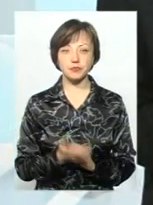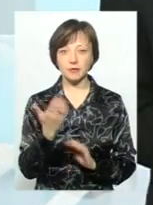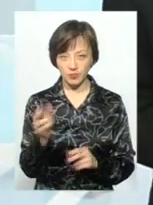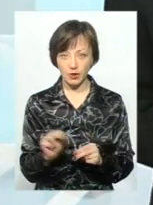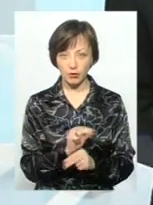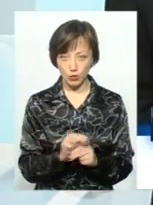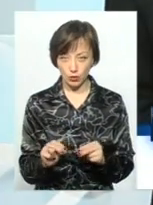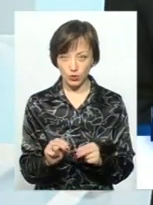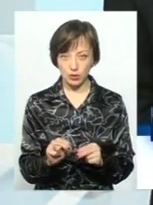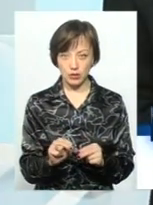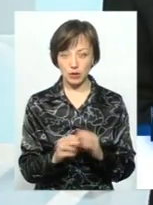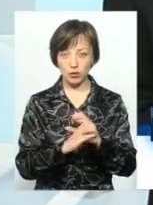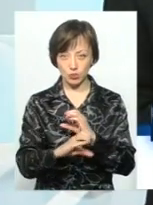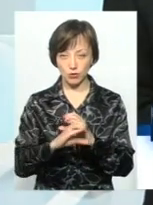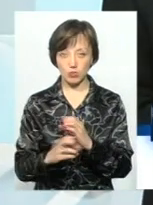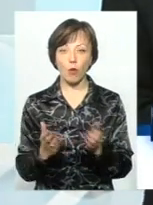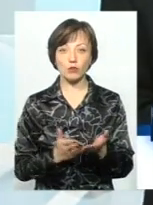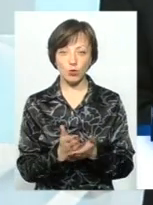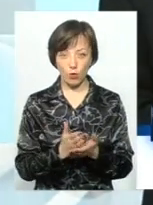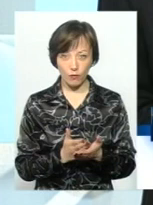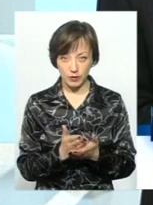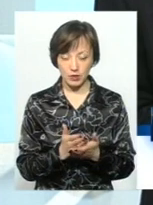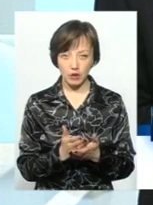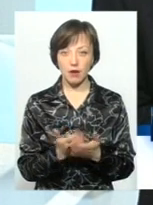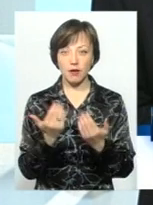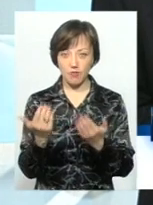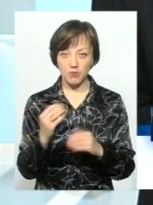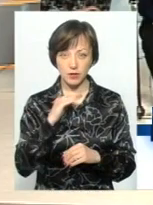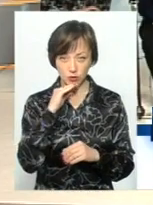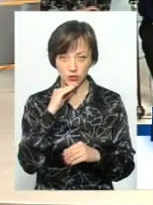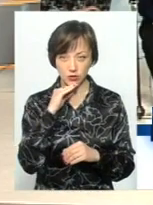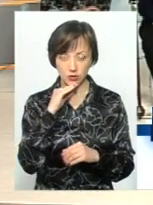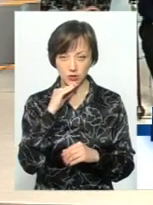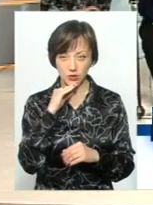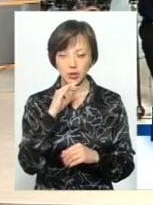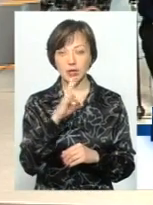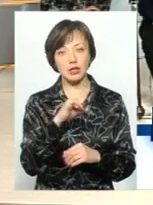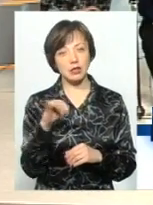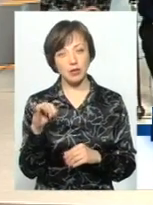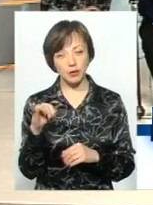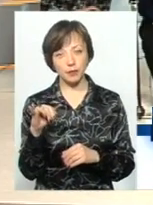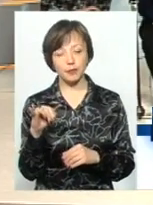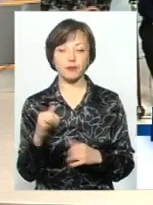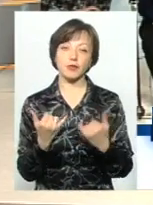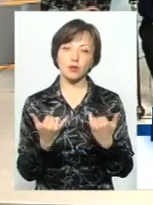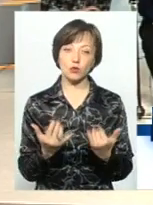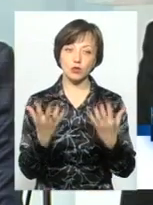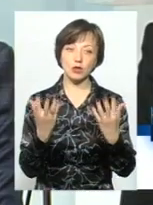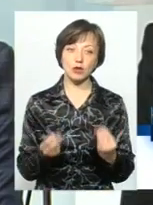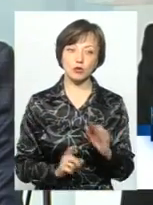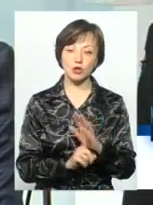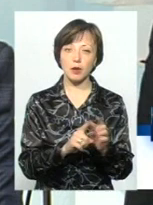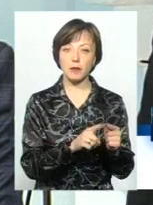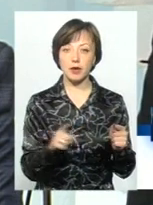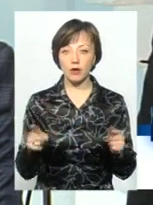ремонтуєте мережі? Так, ви обслуговуєте їх, тобто вам вистачає? Ні, ми на сьогоднішній день, починаючи там з того періоду, коли